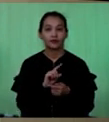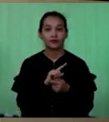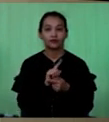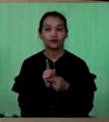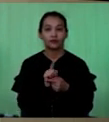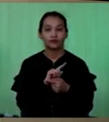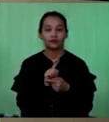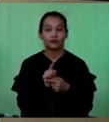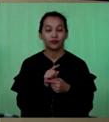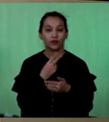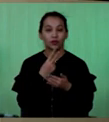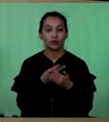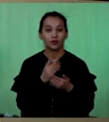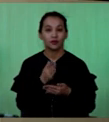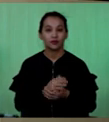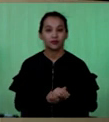sizga ko'rsatadi.